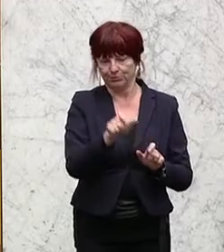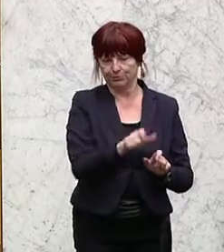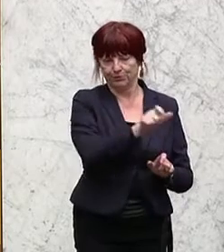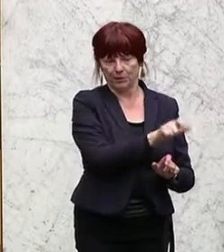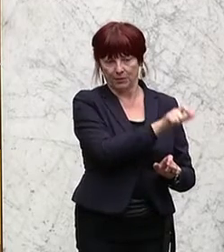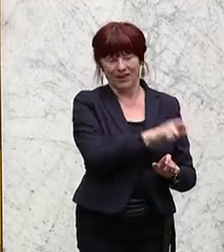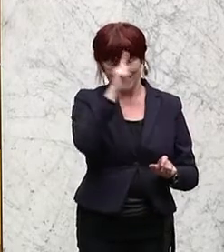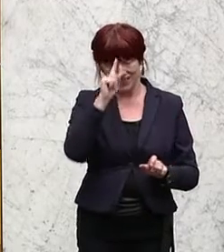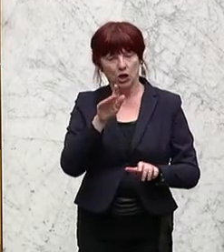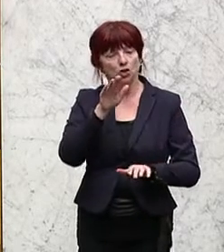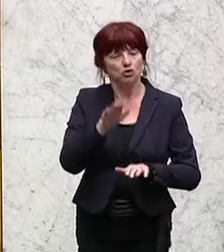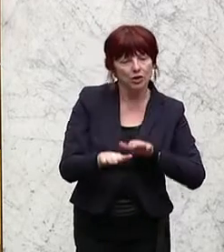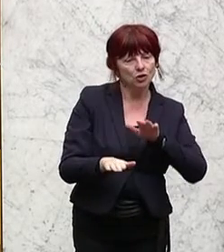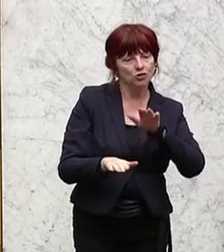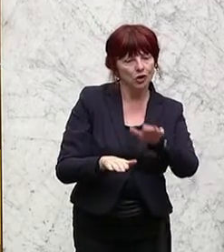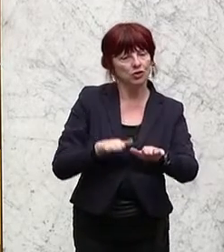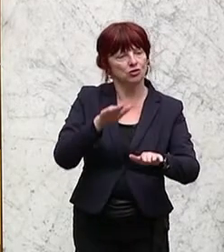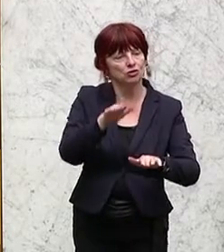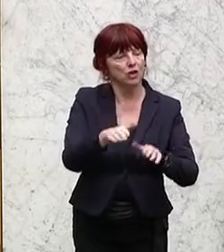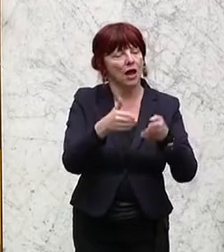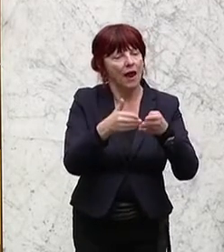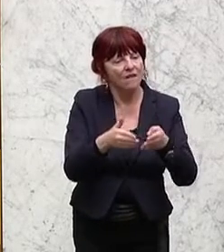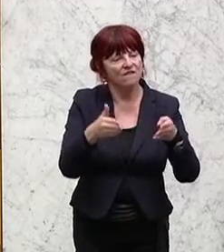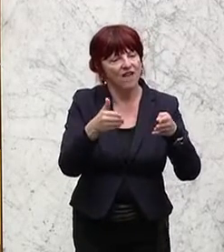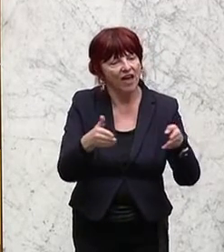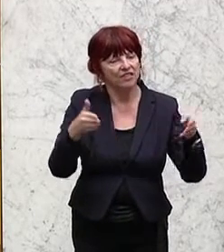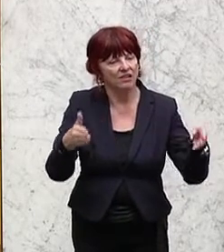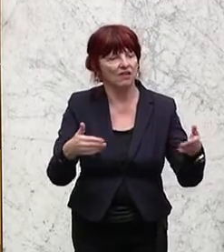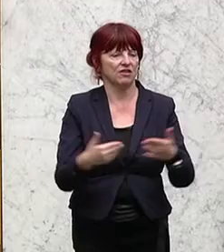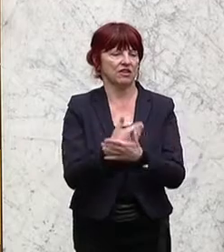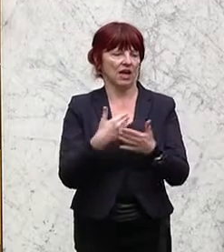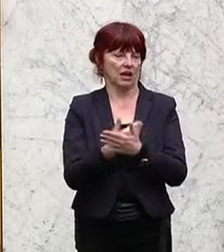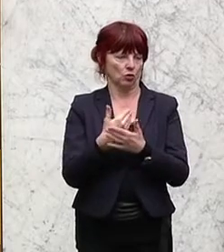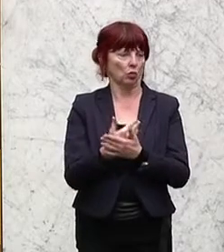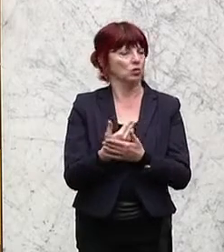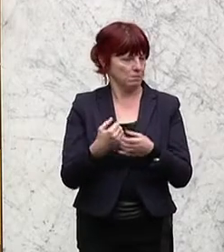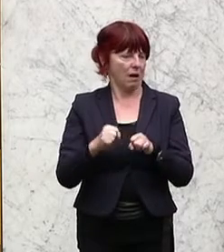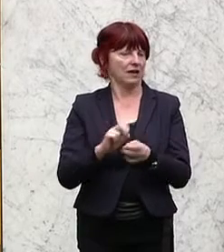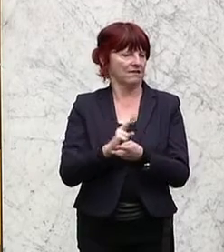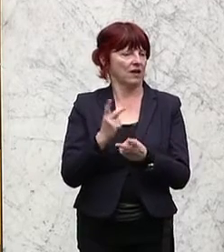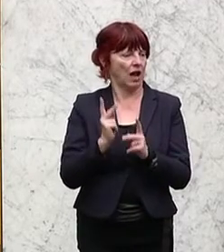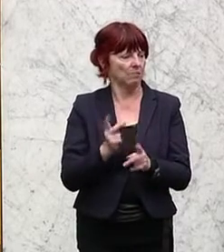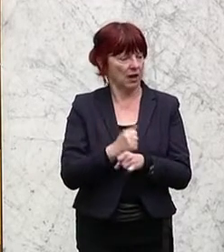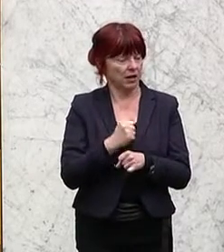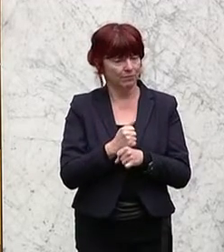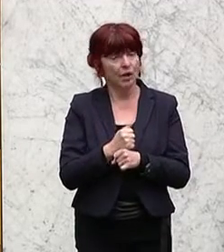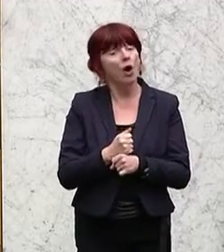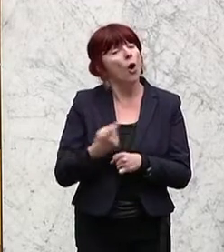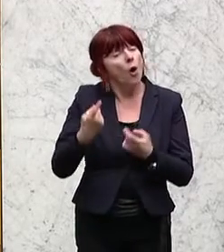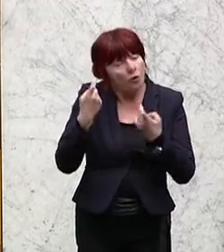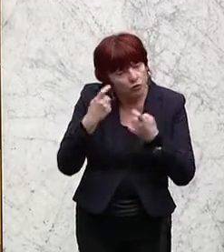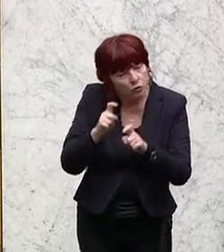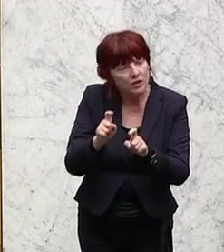sozusagen Schritt für Schritt eine erweiterte Vertretungsbefugnis darstellen kann. Bei der Vorsorgevollmacht, die auch zukünftig bei